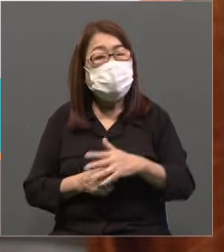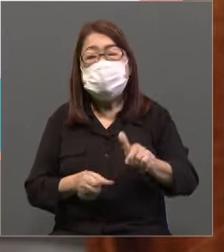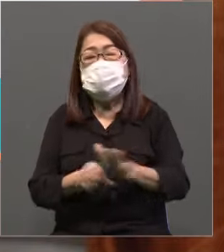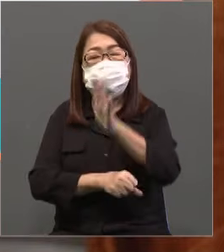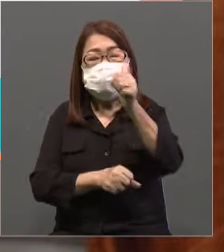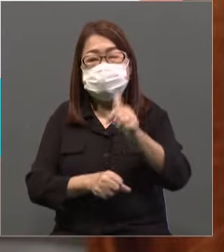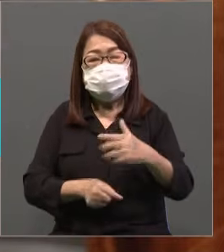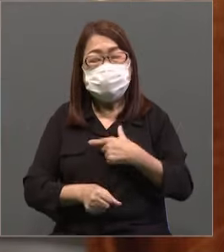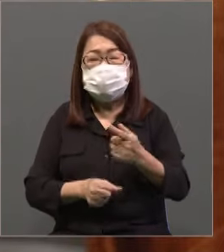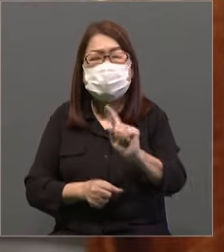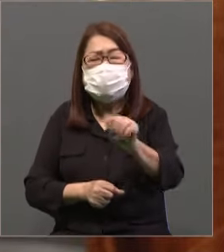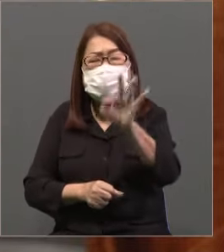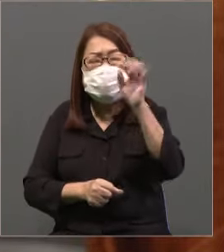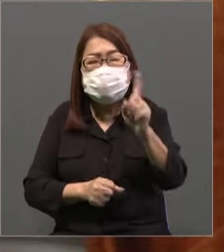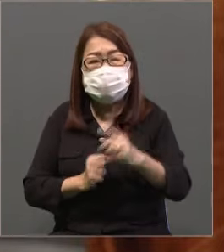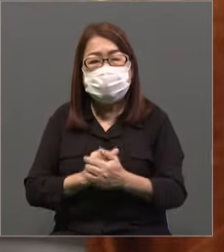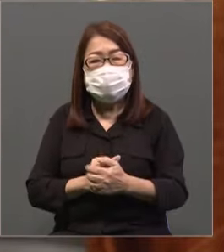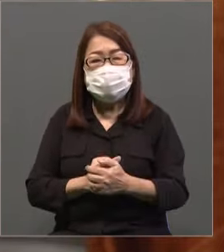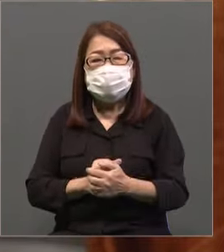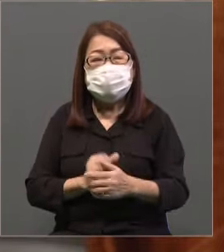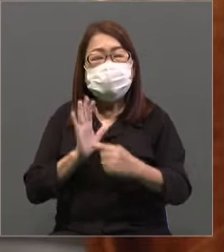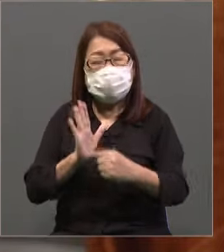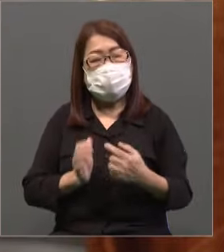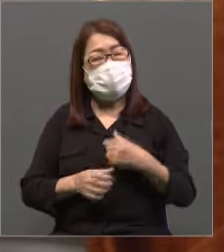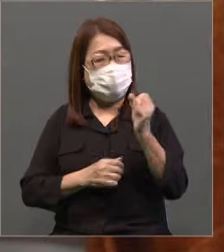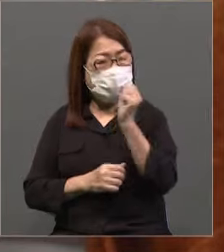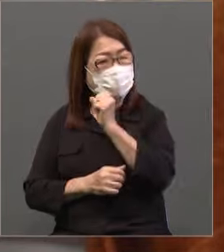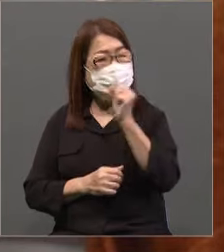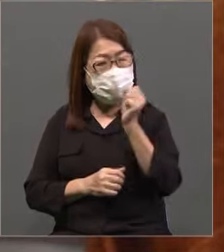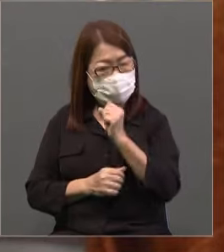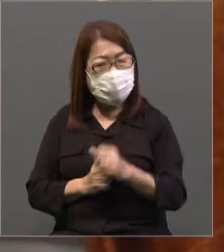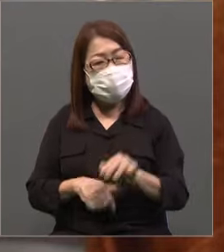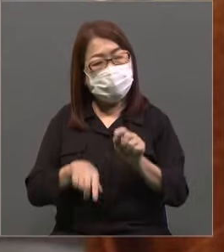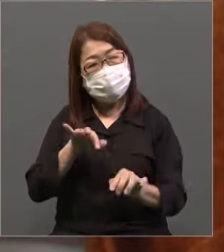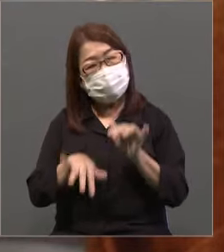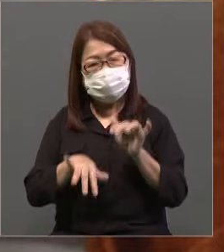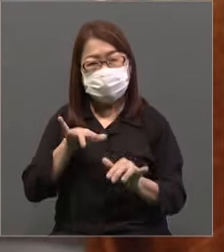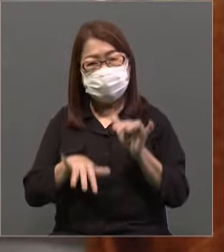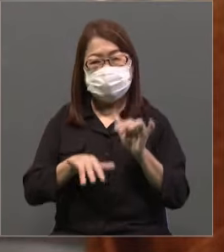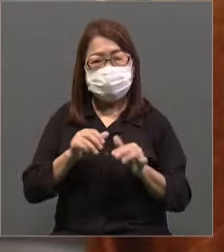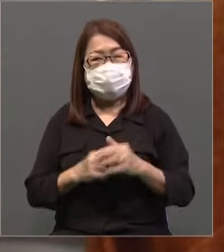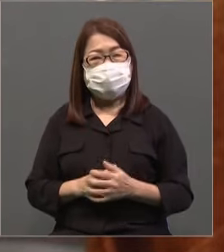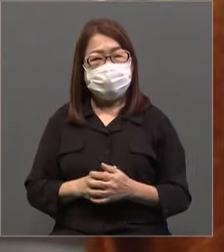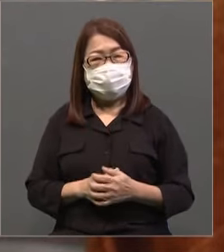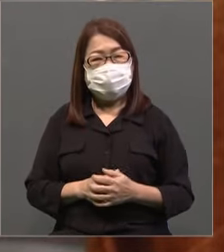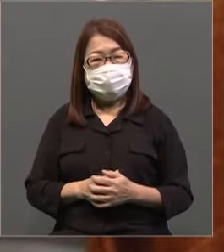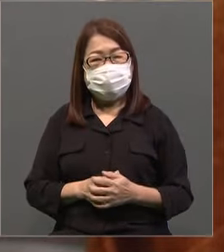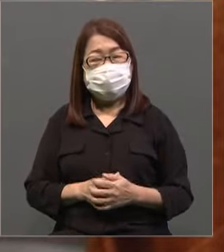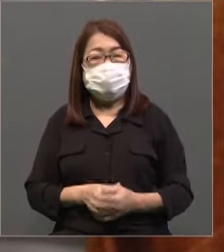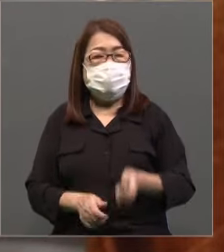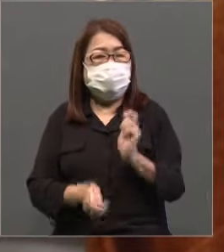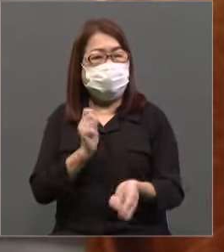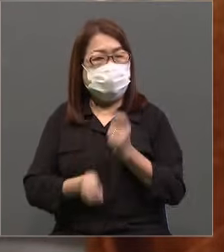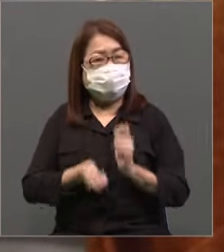ย เช่น ร้องเพลงเล่นดนตรีตีกล